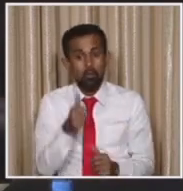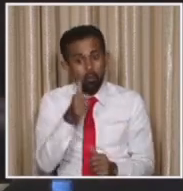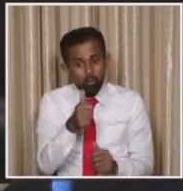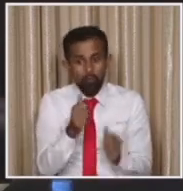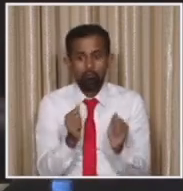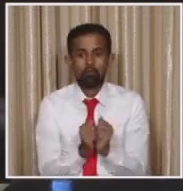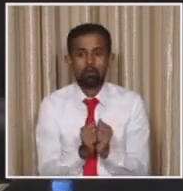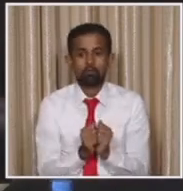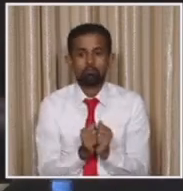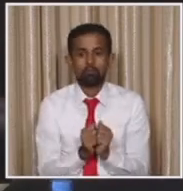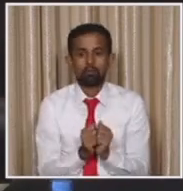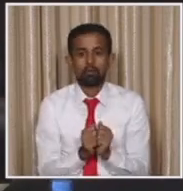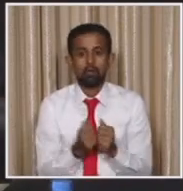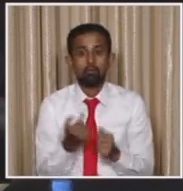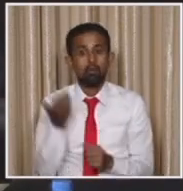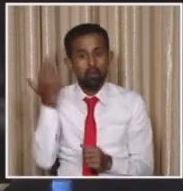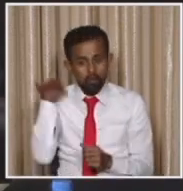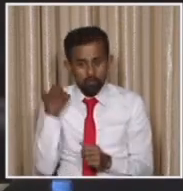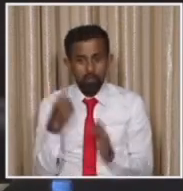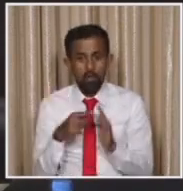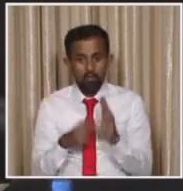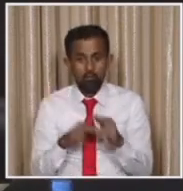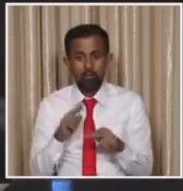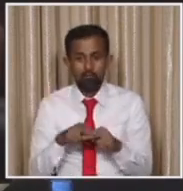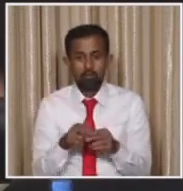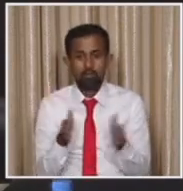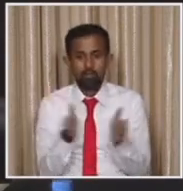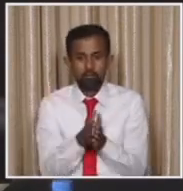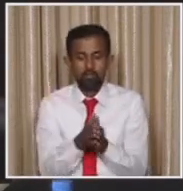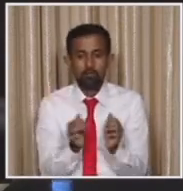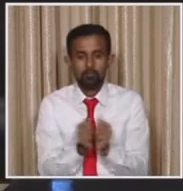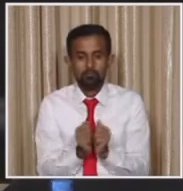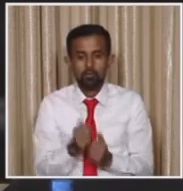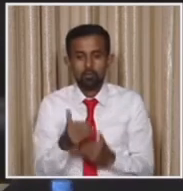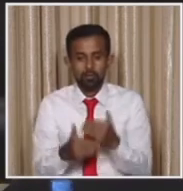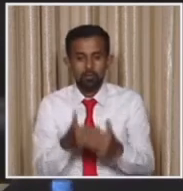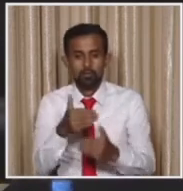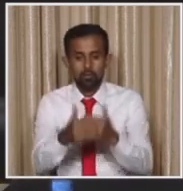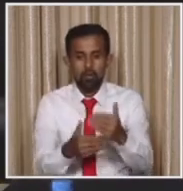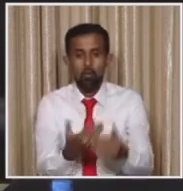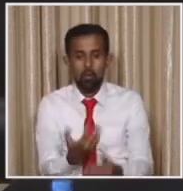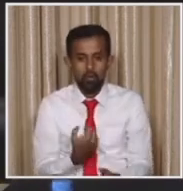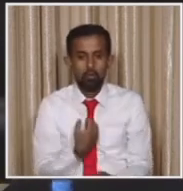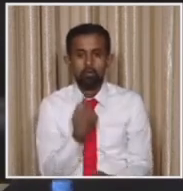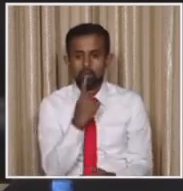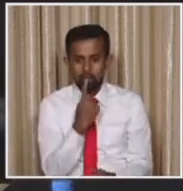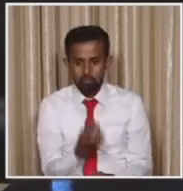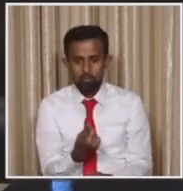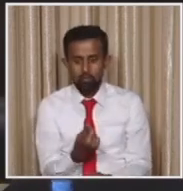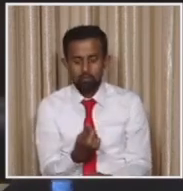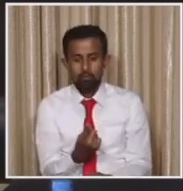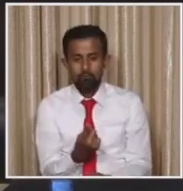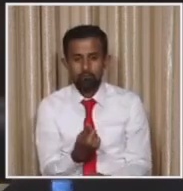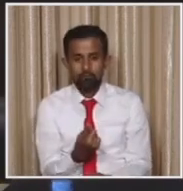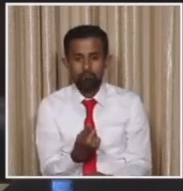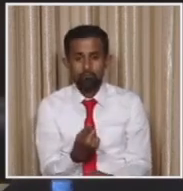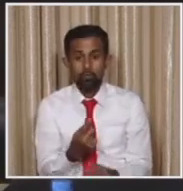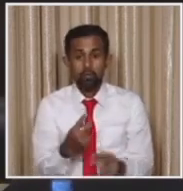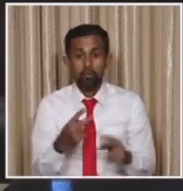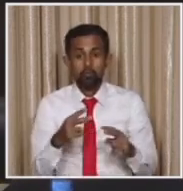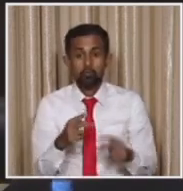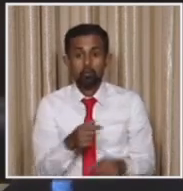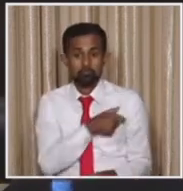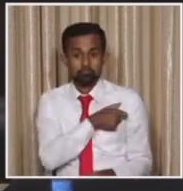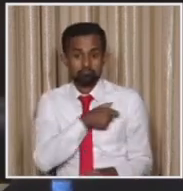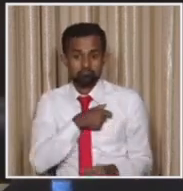වැඩක්. ඒක තමයි අපි එදා ඉඳන්ම IMF එකත් එක්ක මේ වැඩ කටයුත්ත ඉස්සරහට අරන් යන්න ඕනේ කියලා කිව්වේ. මොකද මොනිටර් කෙනෙක් වගේ දැන්